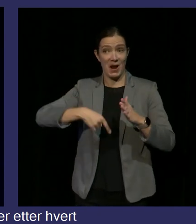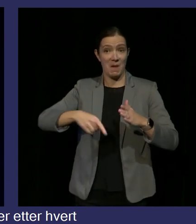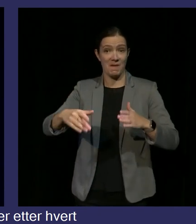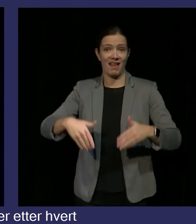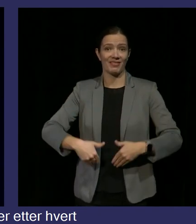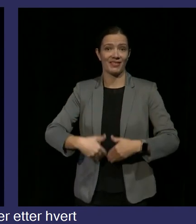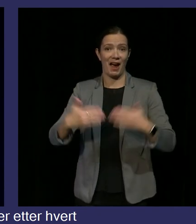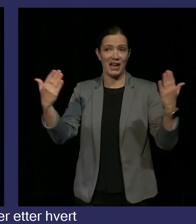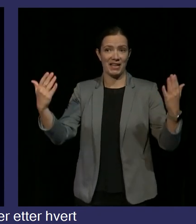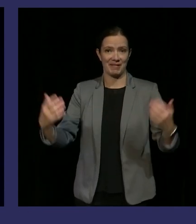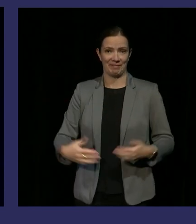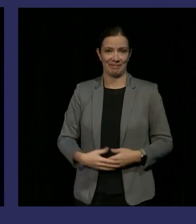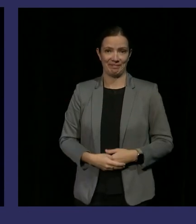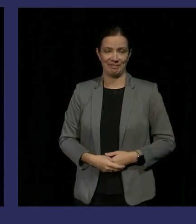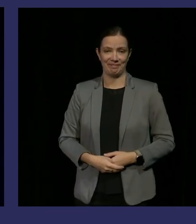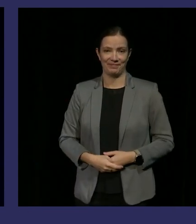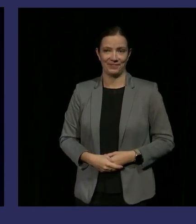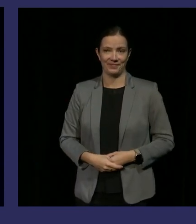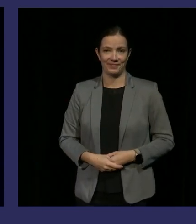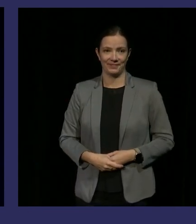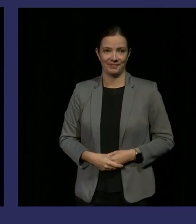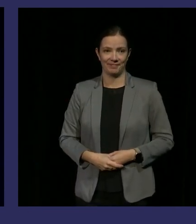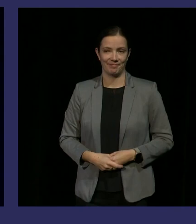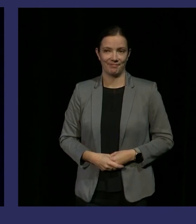programmet skrider fram.